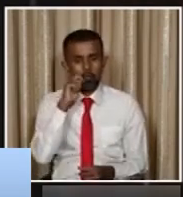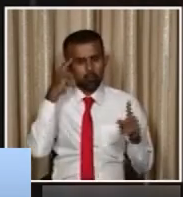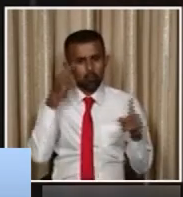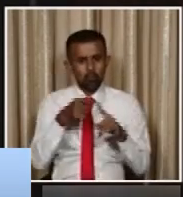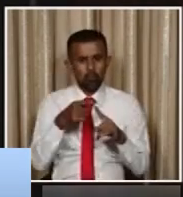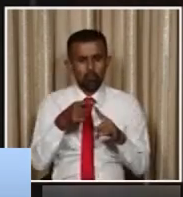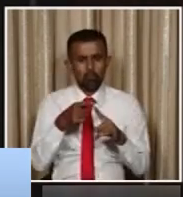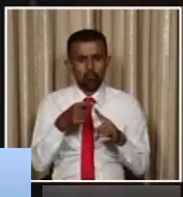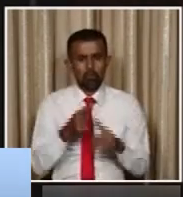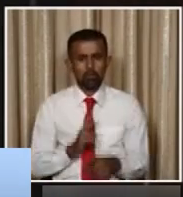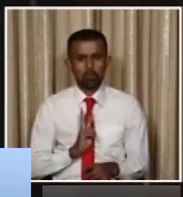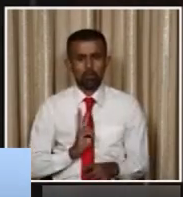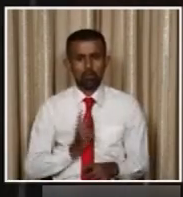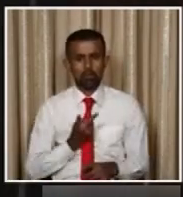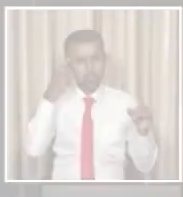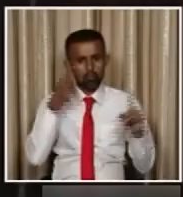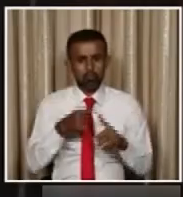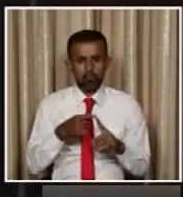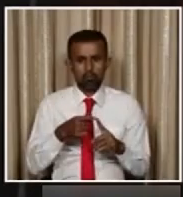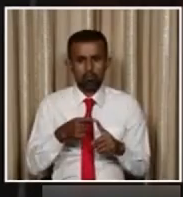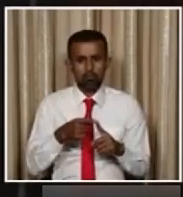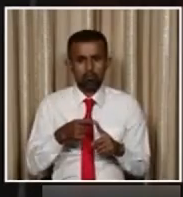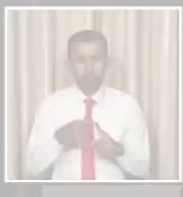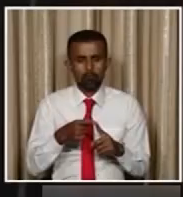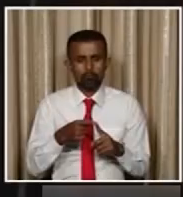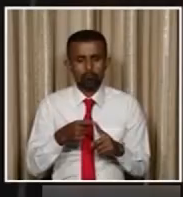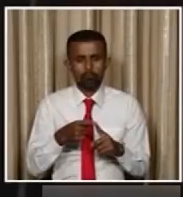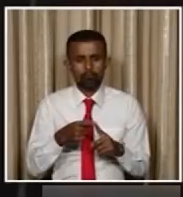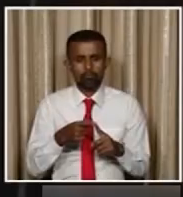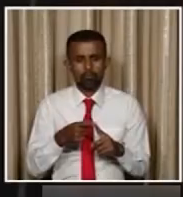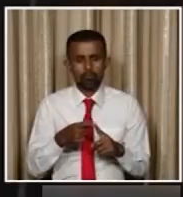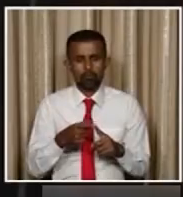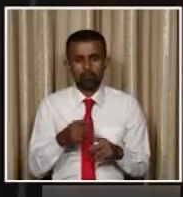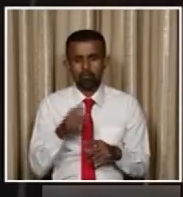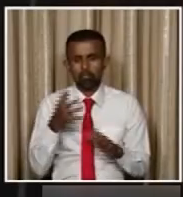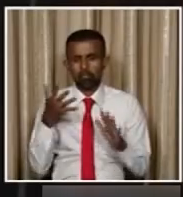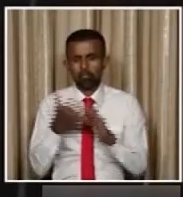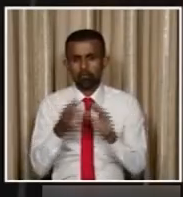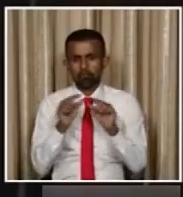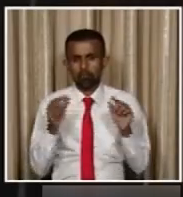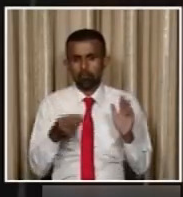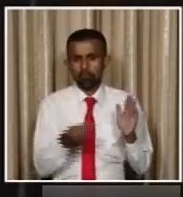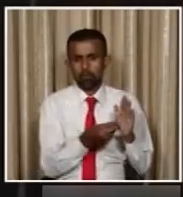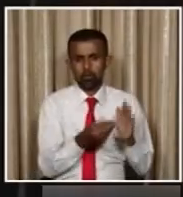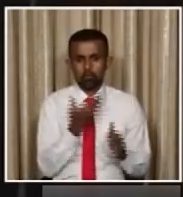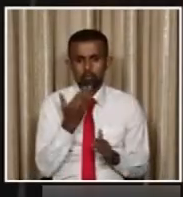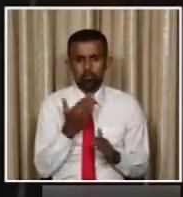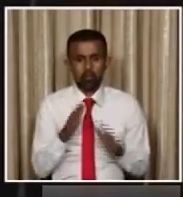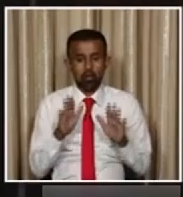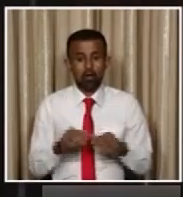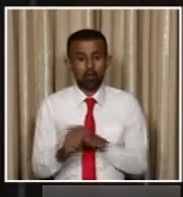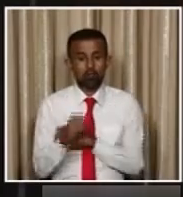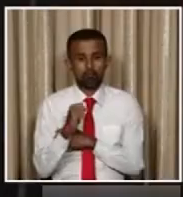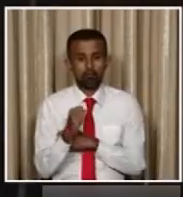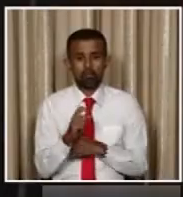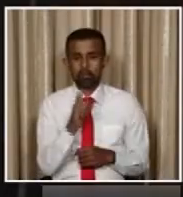සම්බන්ධයෙන් ලිංගික දිශානතියන් සම්බන්ධයෙන් මේකට වැරදි අර්ථකථන ඇතුළත් වෙන්න පුළුවන්. මොකද අවසාන වශයෙන් මේ බලහිමියුන්නේ